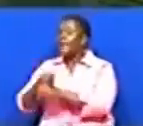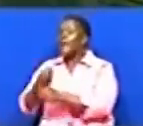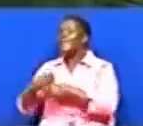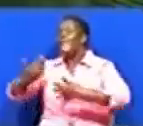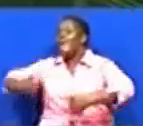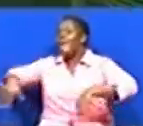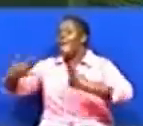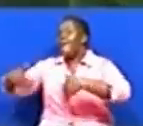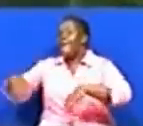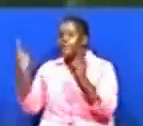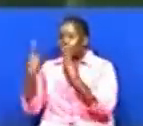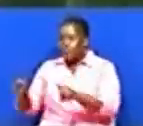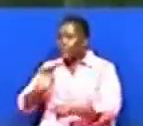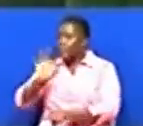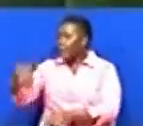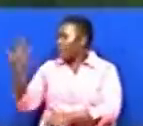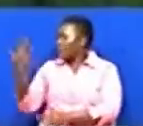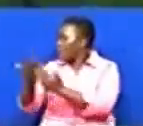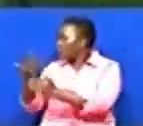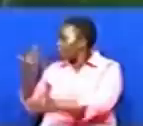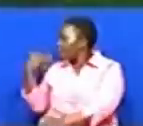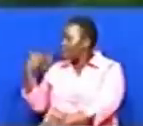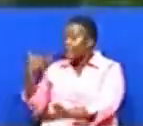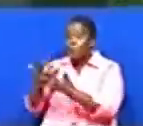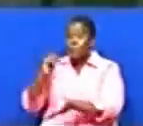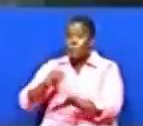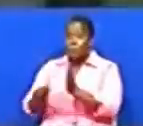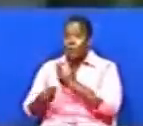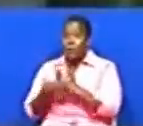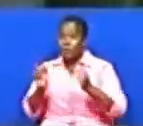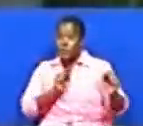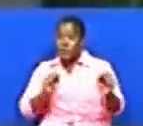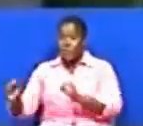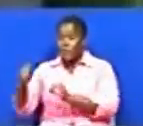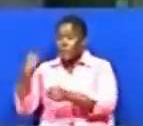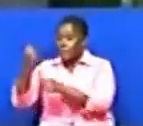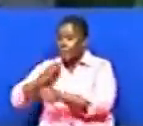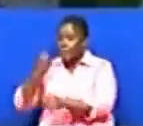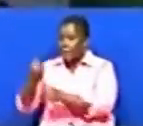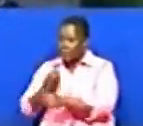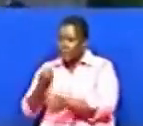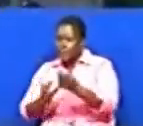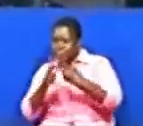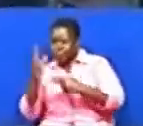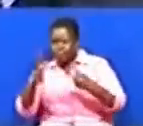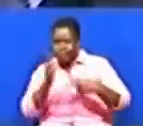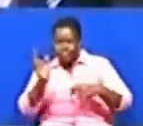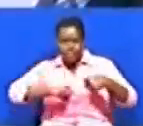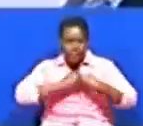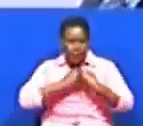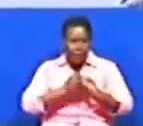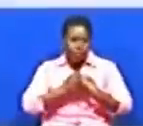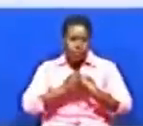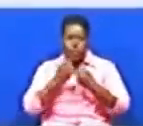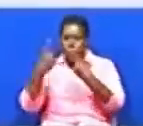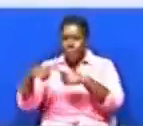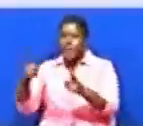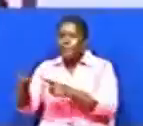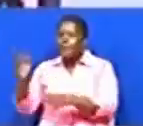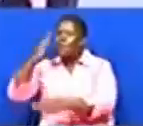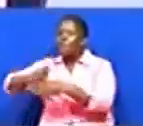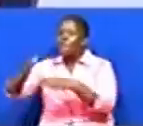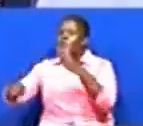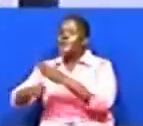atakuwa na kazi nyepesi zaidi ukilinganisha na miaka mitano iliyopita, kwani utendaji wake na namna alivyojikita kutatua changamoto na